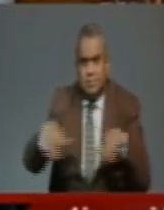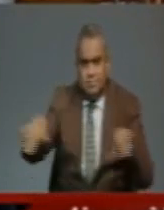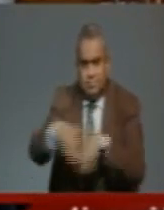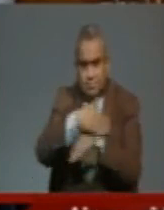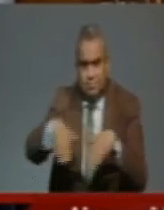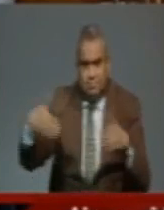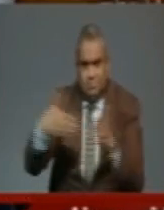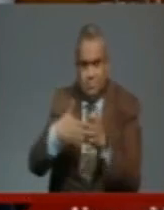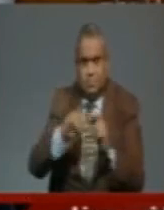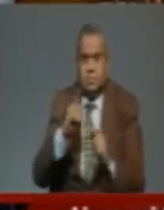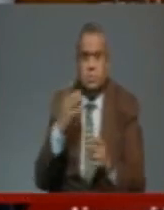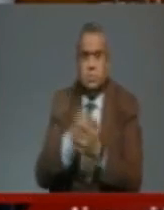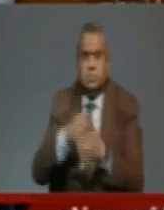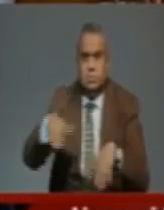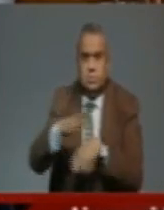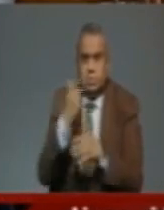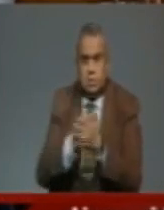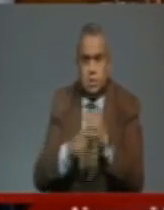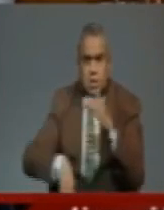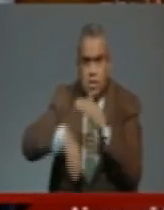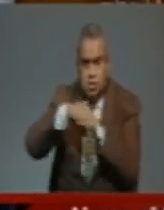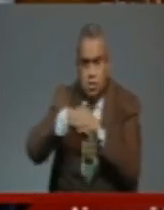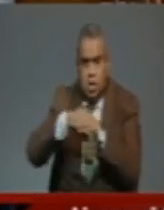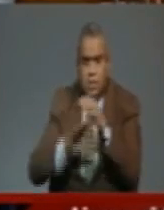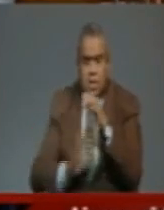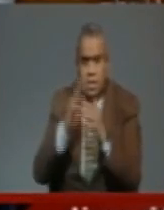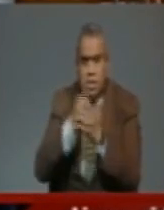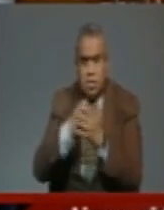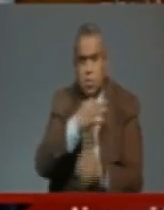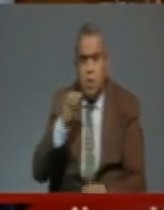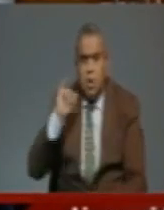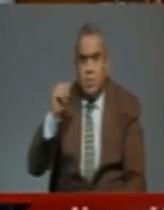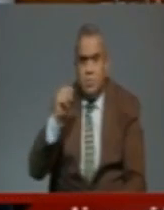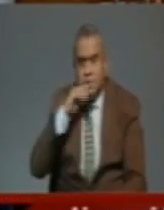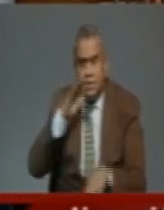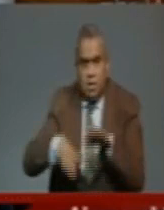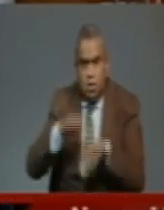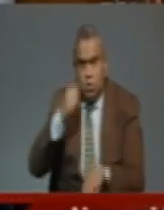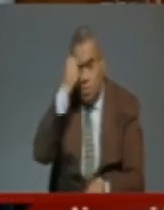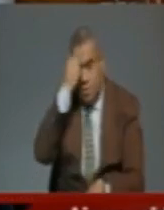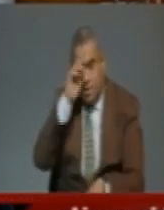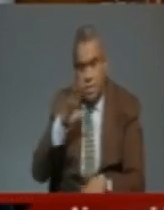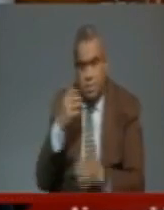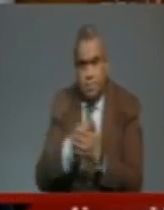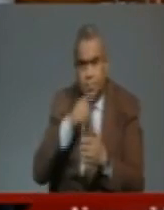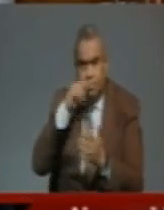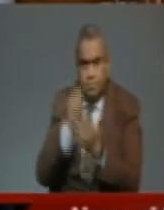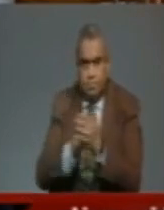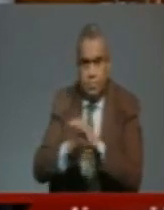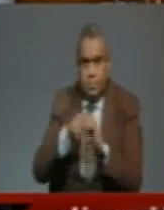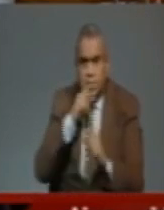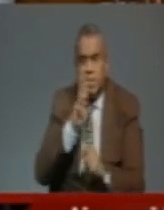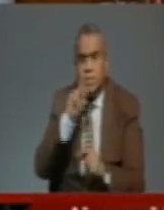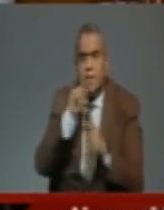حاجز الامواج الرئيسي اللي هو الشمالي اللي طوله 3 كيلو و50 متر وصل نسبه تنفيذه الى 70%، خلصنا